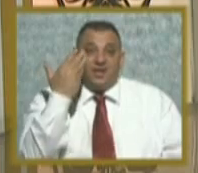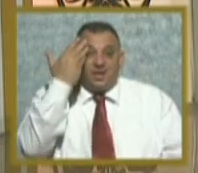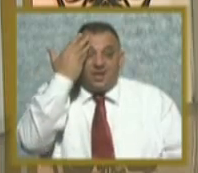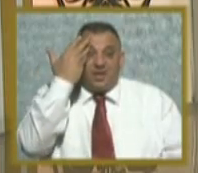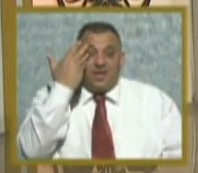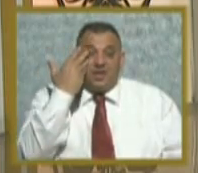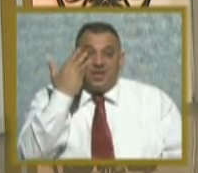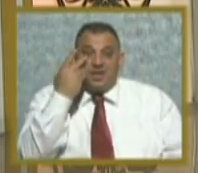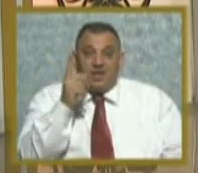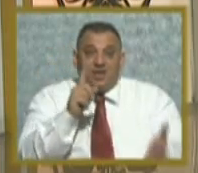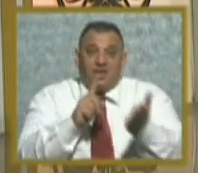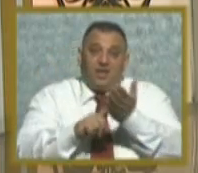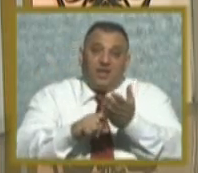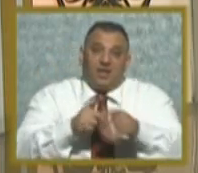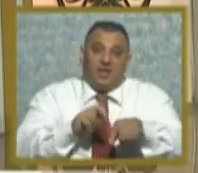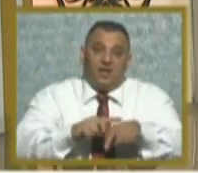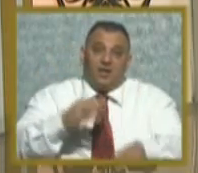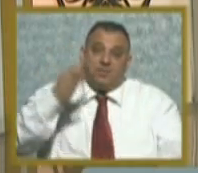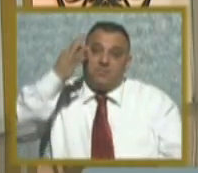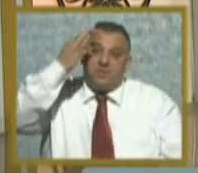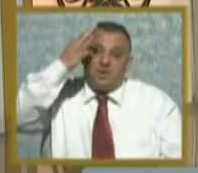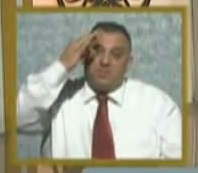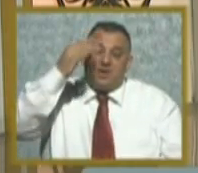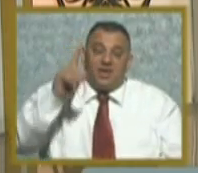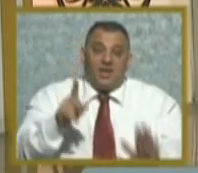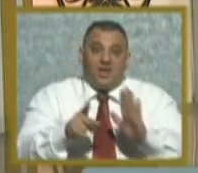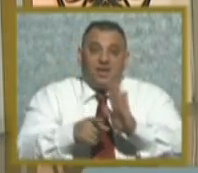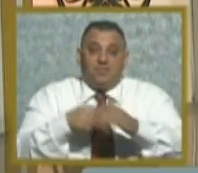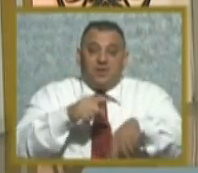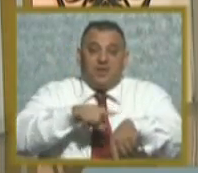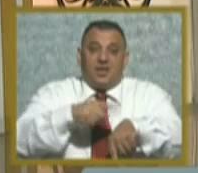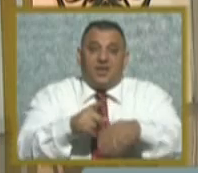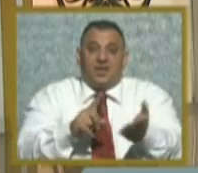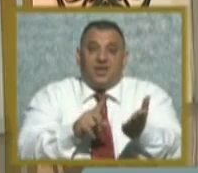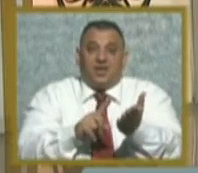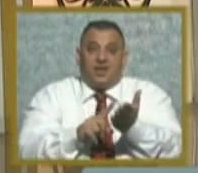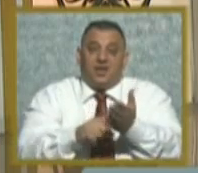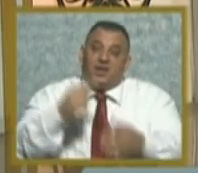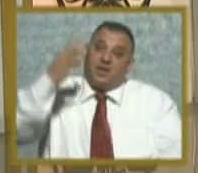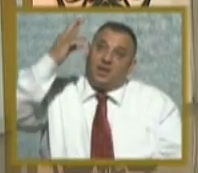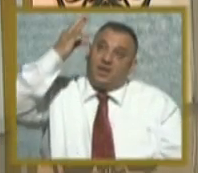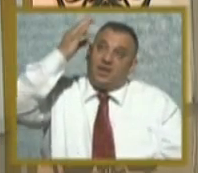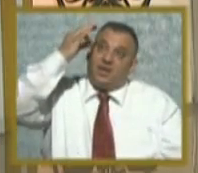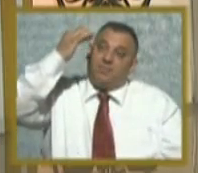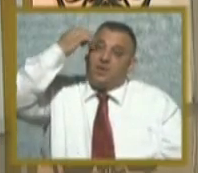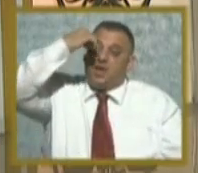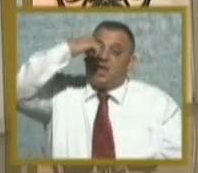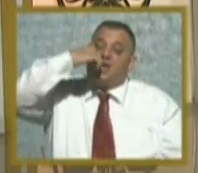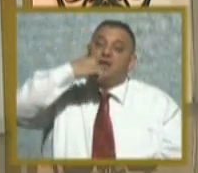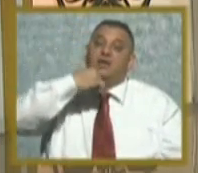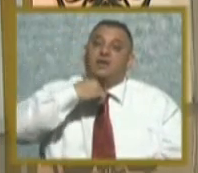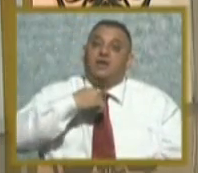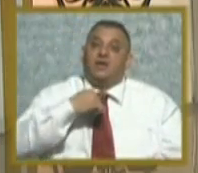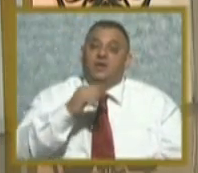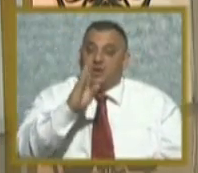استخدم قطور في الساعات. إيه. بس القطور يجي في حلقي، وأنا